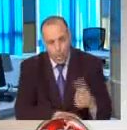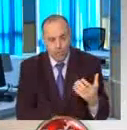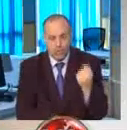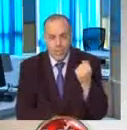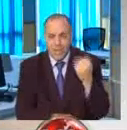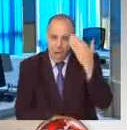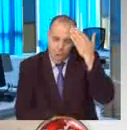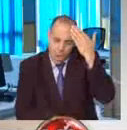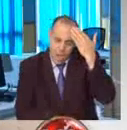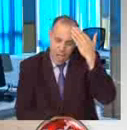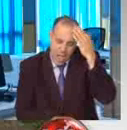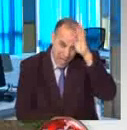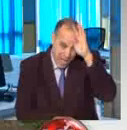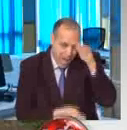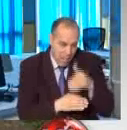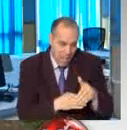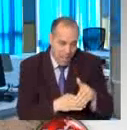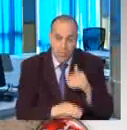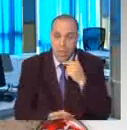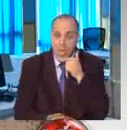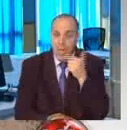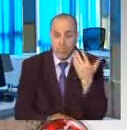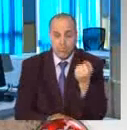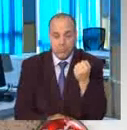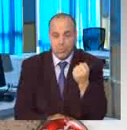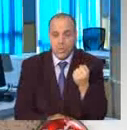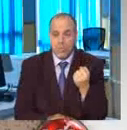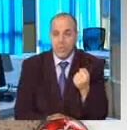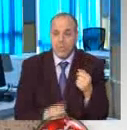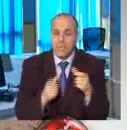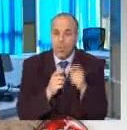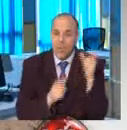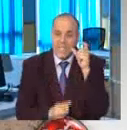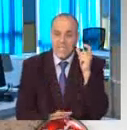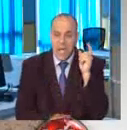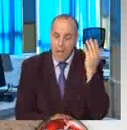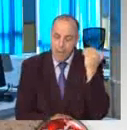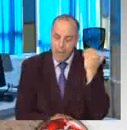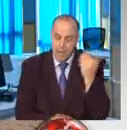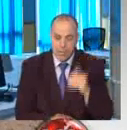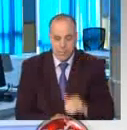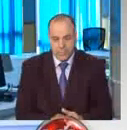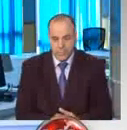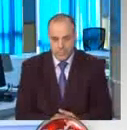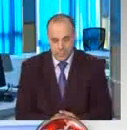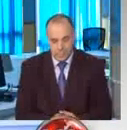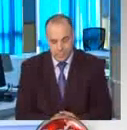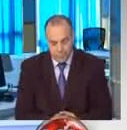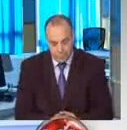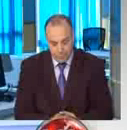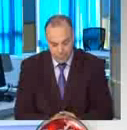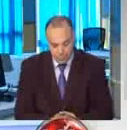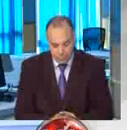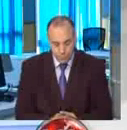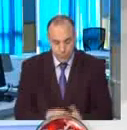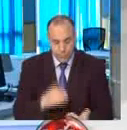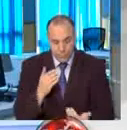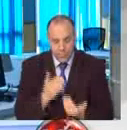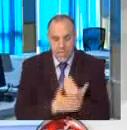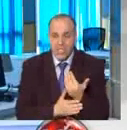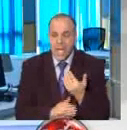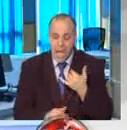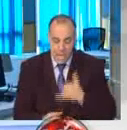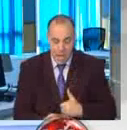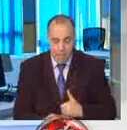العراقية السورية الذي كان تحت سيطرة ما يسمى بتنظيم الدولة الإسلامية. وفي تطورات الملف